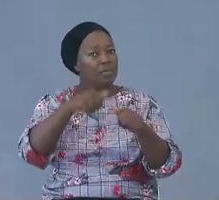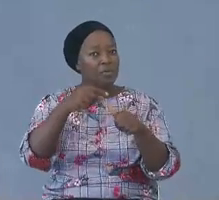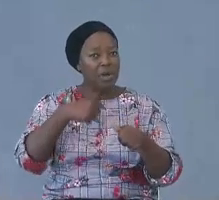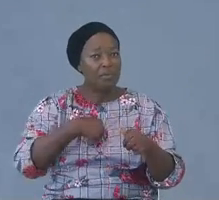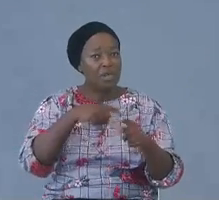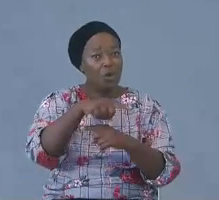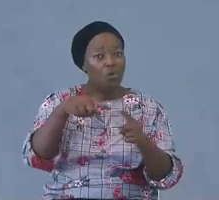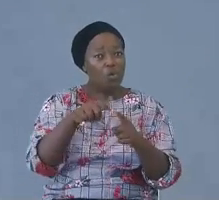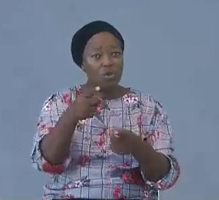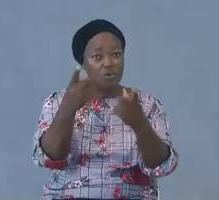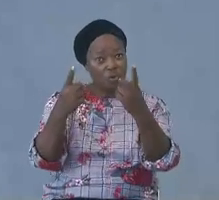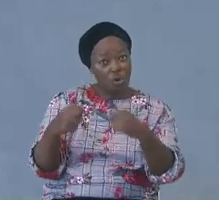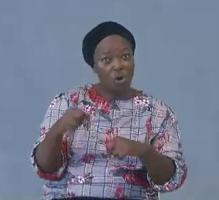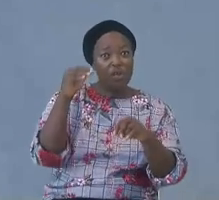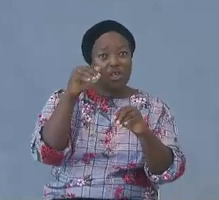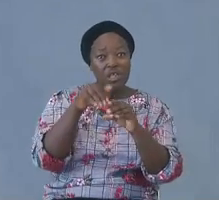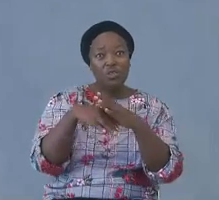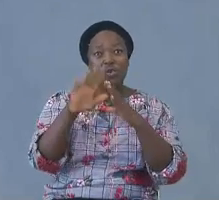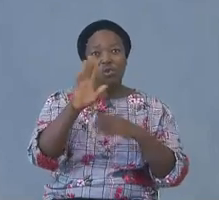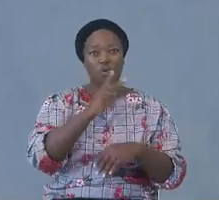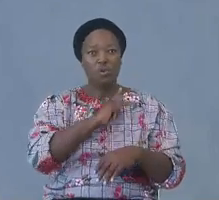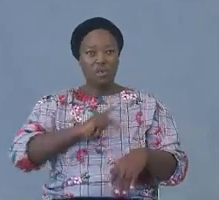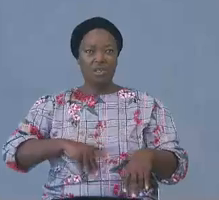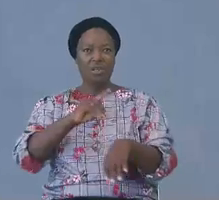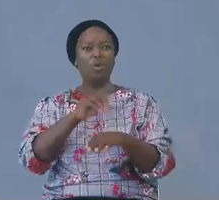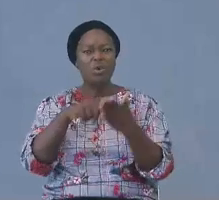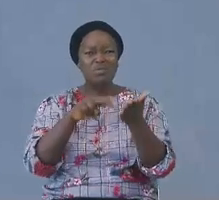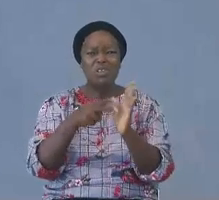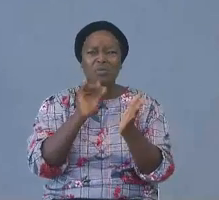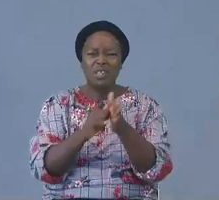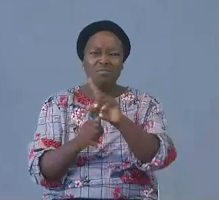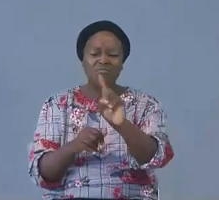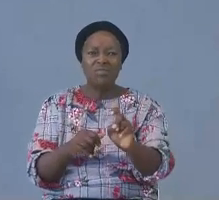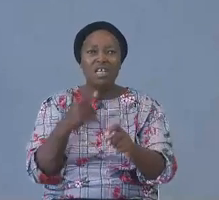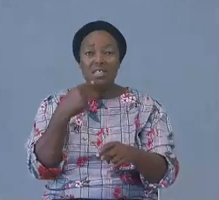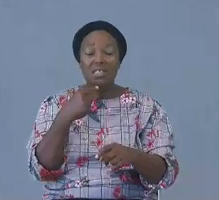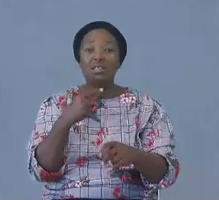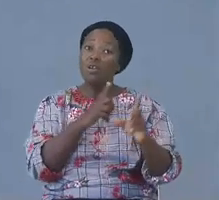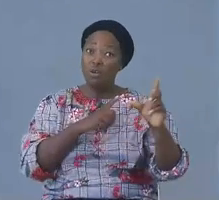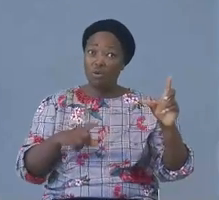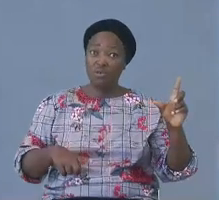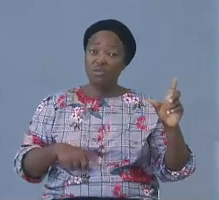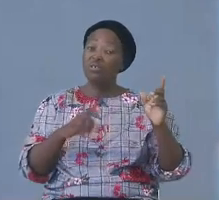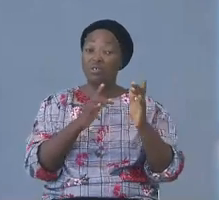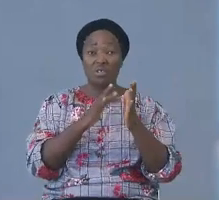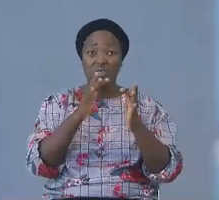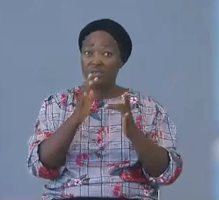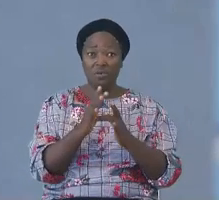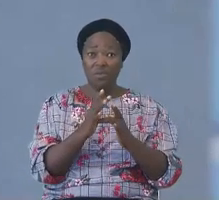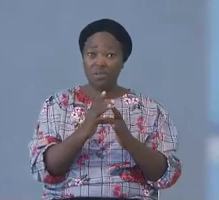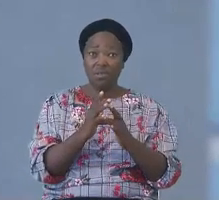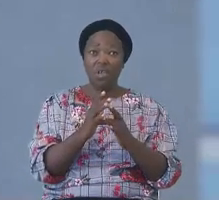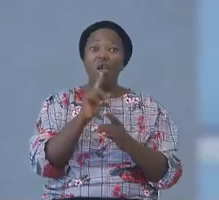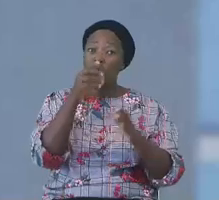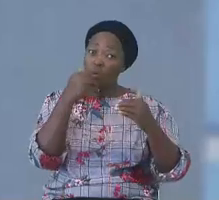était sur la croix, et dit, souviens-toi de moi quand tu viendras dans ton règne. Ça veut dire